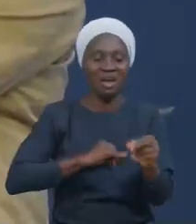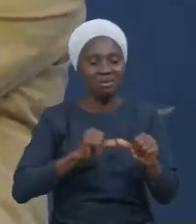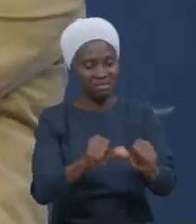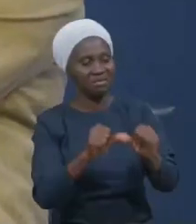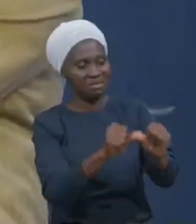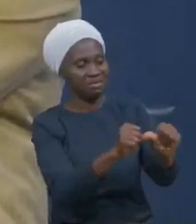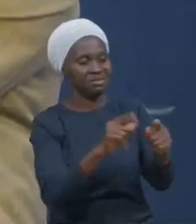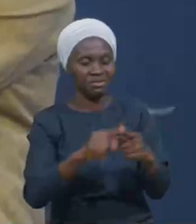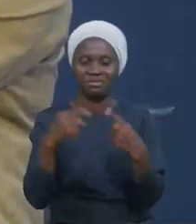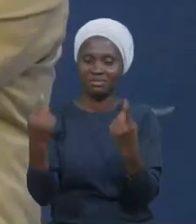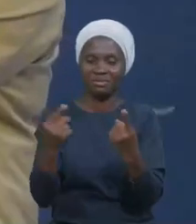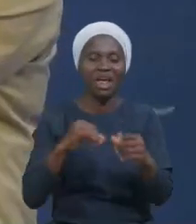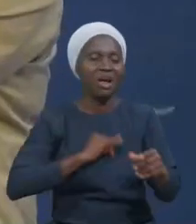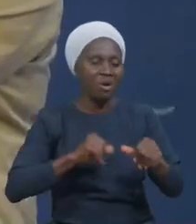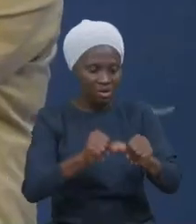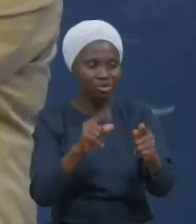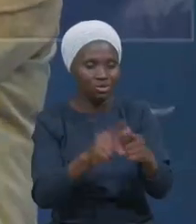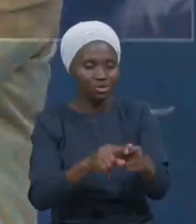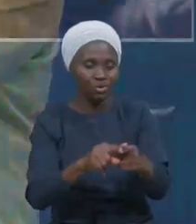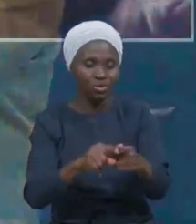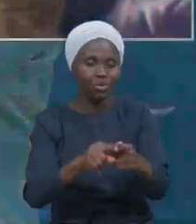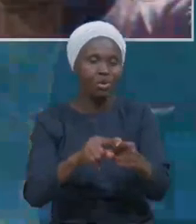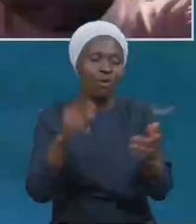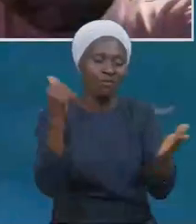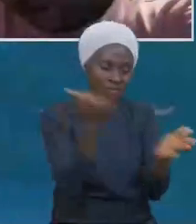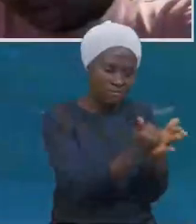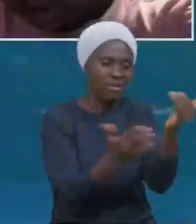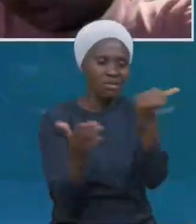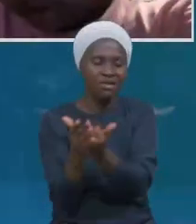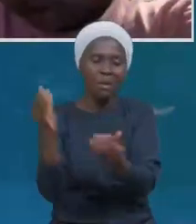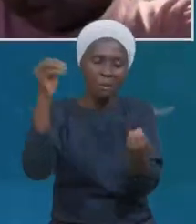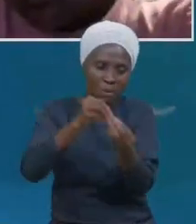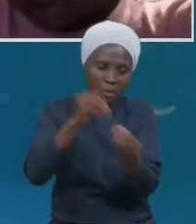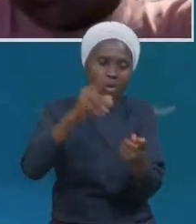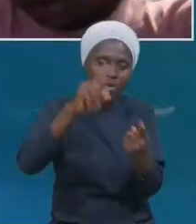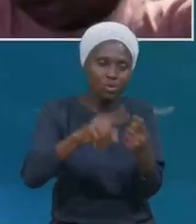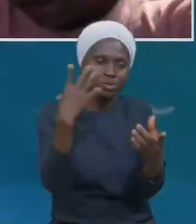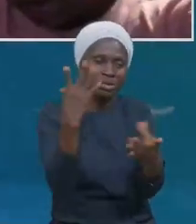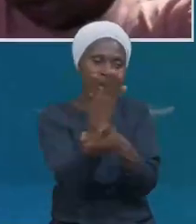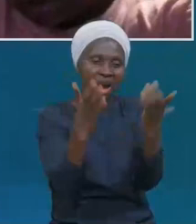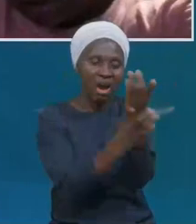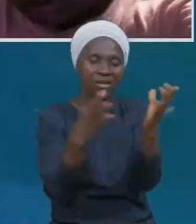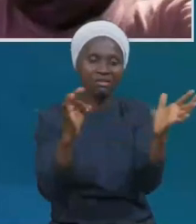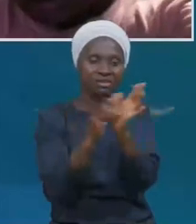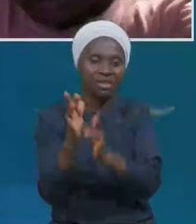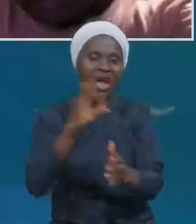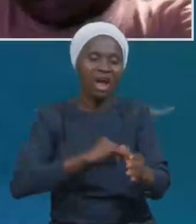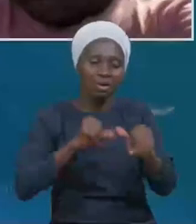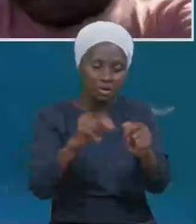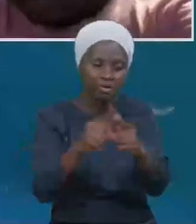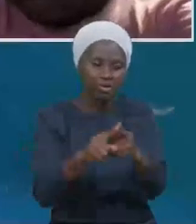clous dans les mains et enfoncer les clous, la lance d'en haut, dans le côté de